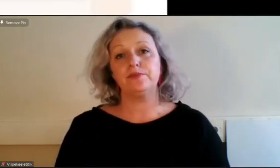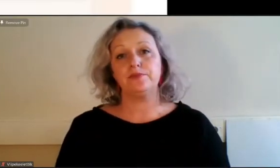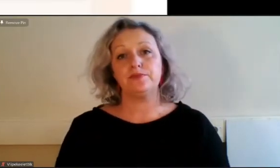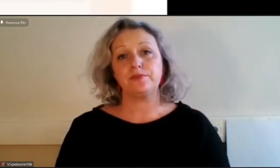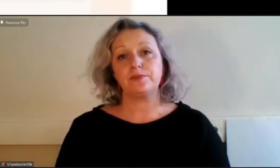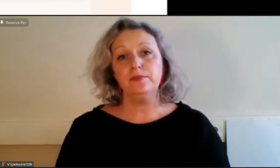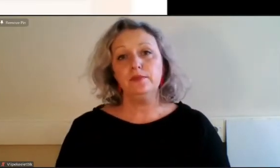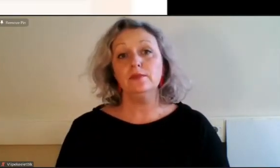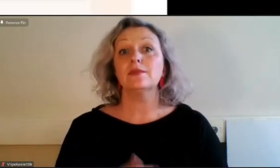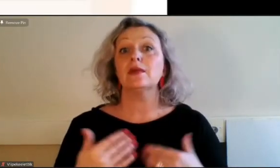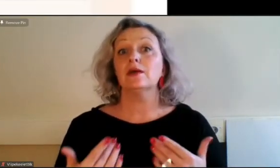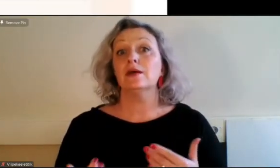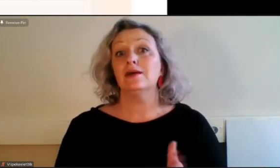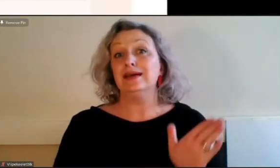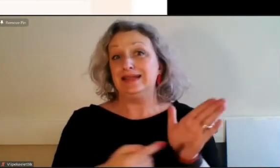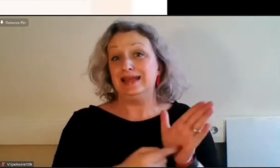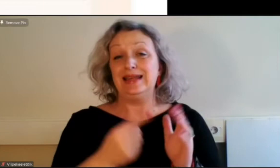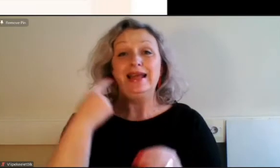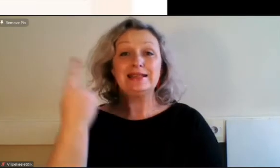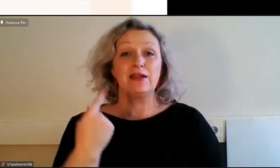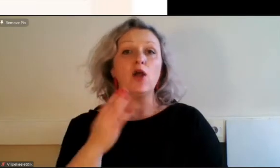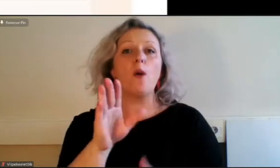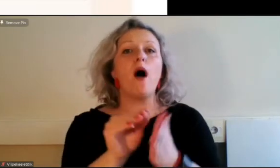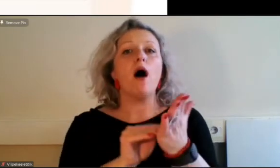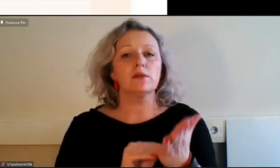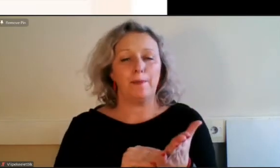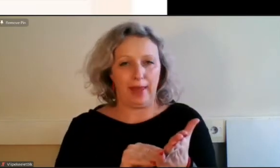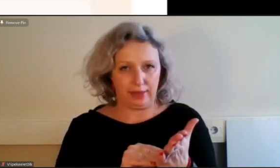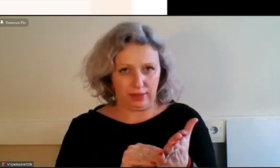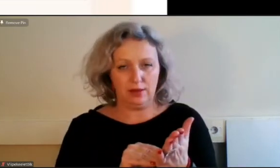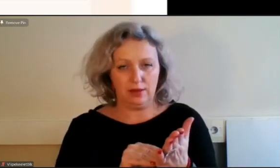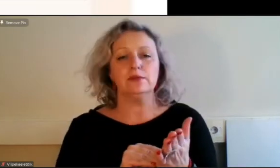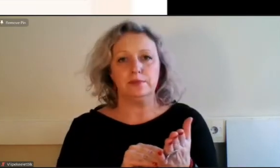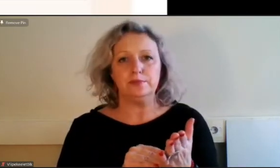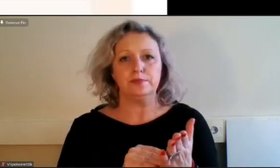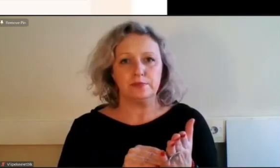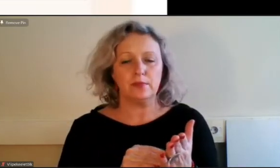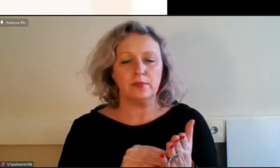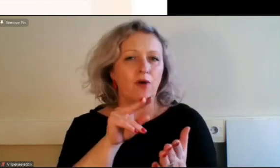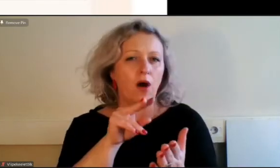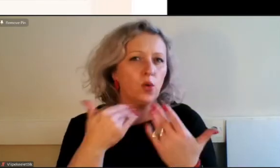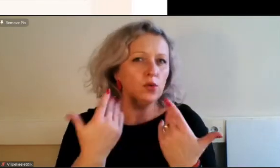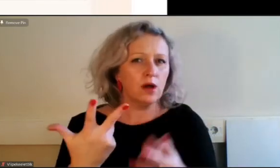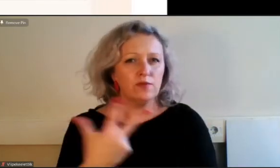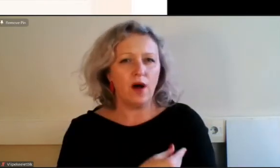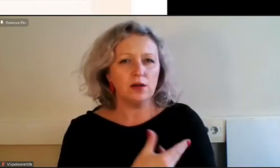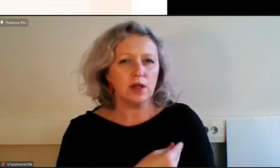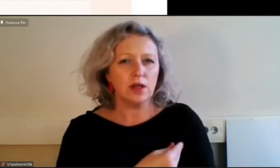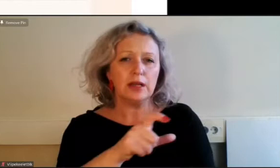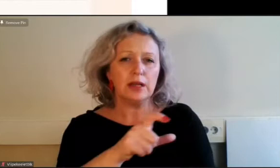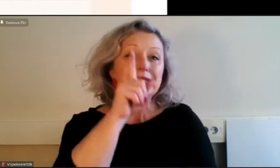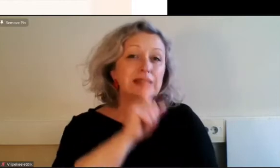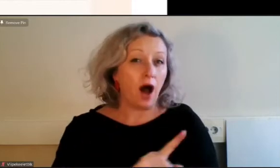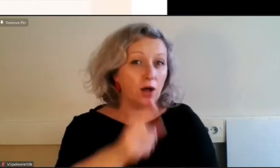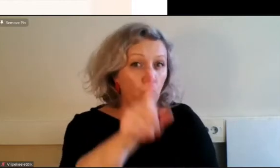Või siin sarnased näited, kuidas vaktsineerimine üle 65-aastaseid kaitseb